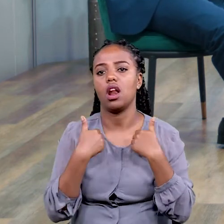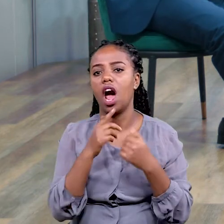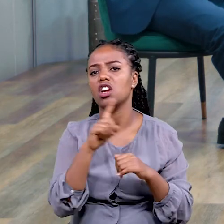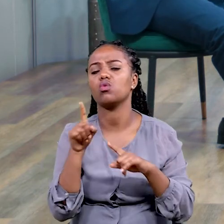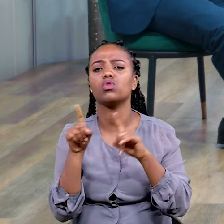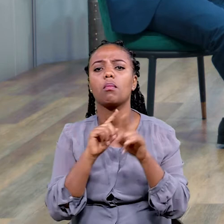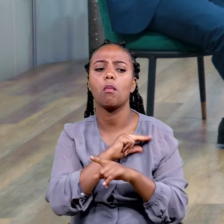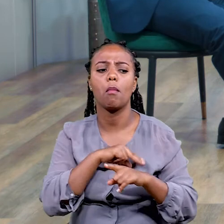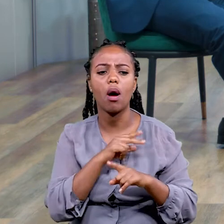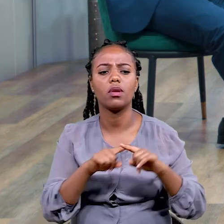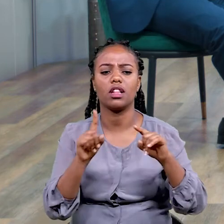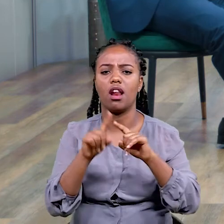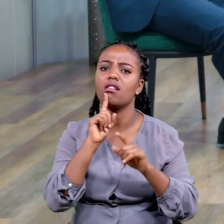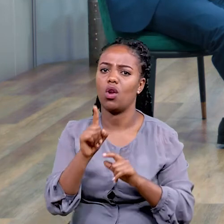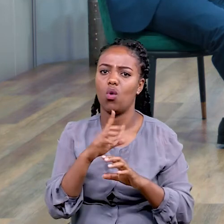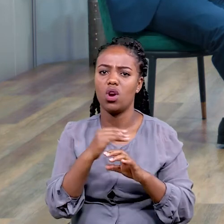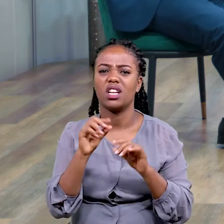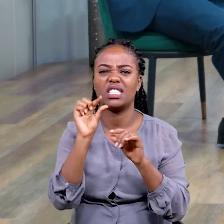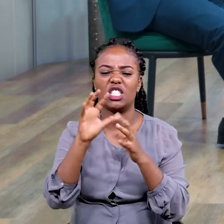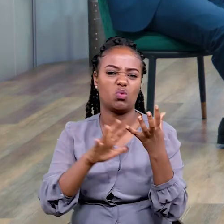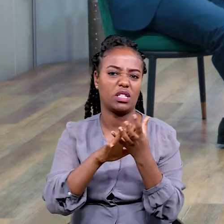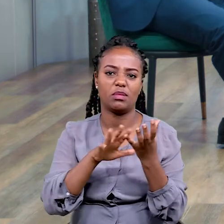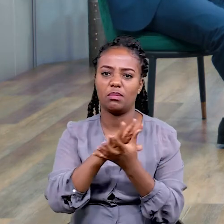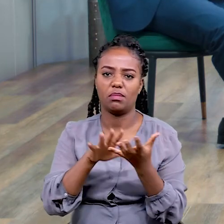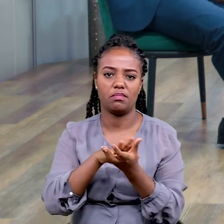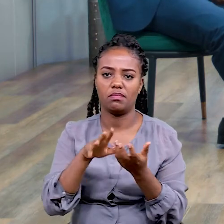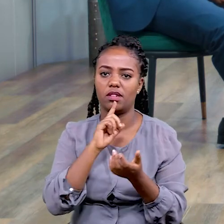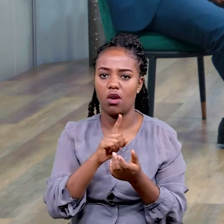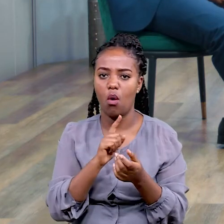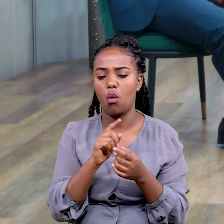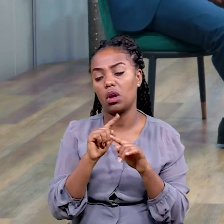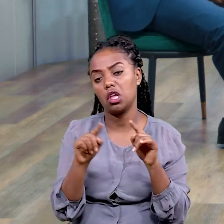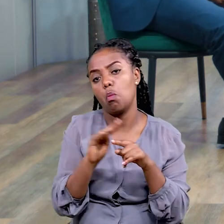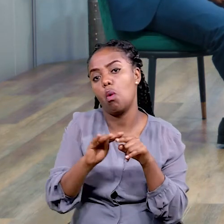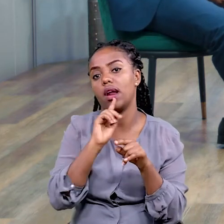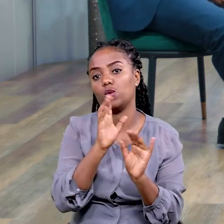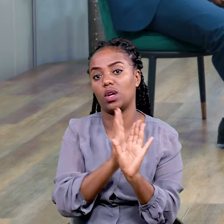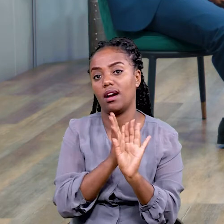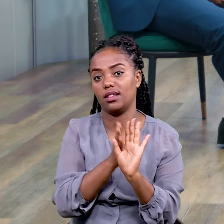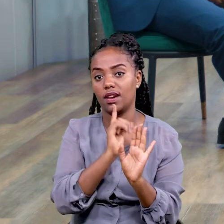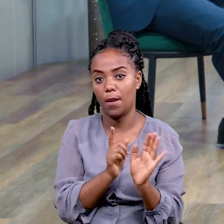ሌቭል አይደለም፣ በሌል በባህሪ በምናምን ነው ትንሽ ተወሳሰበ ነው። በእርግጥ ሙያ ነው፣ ሳይካትሪ ነው፣